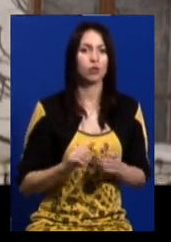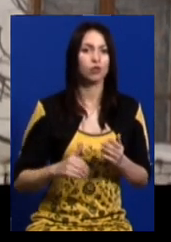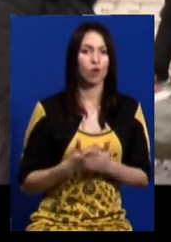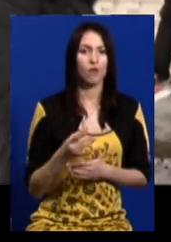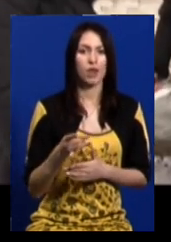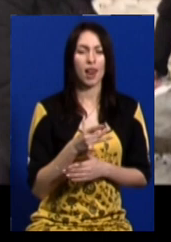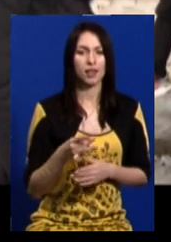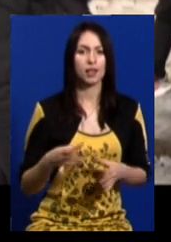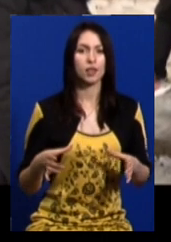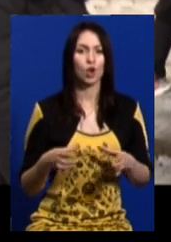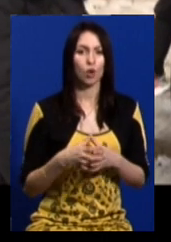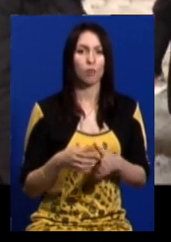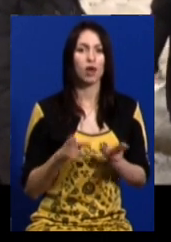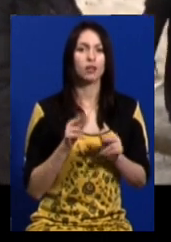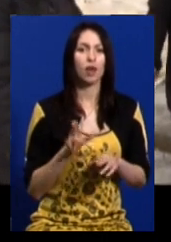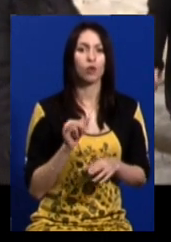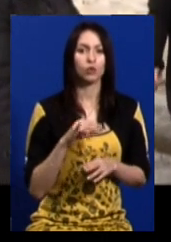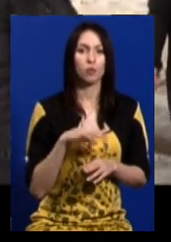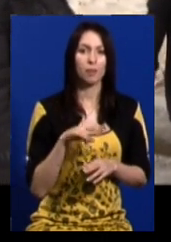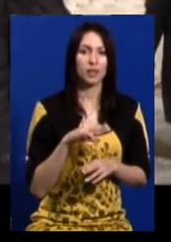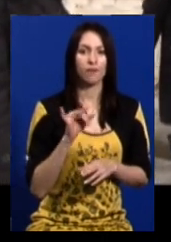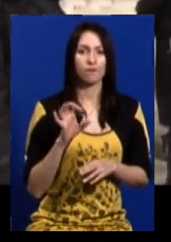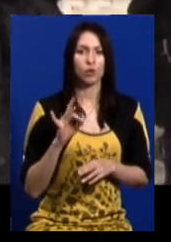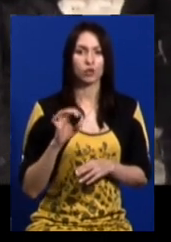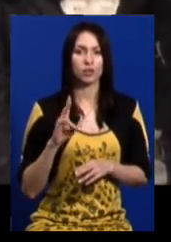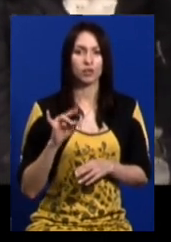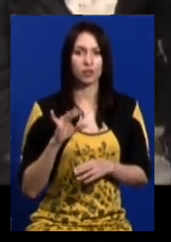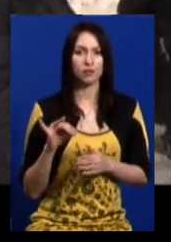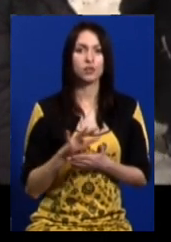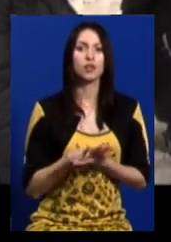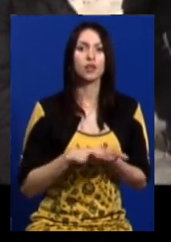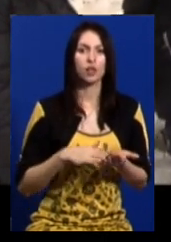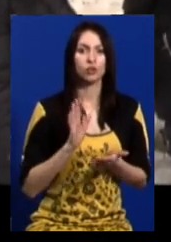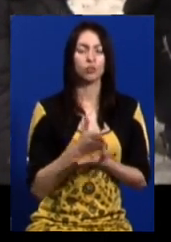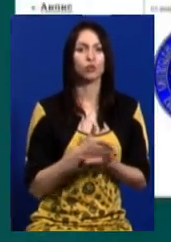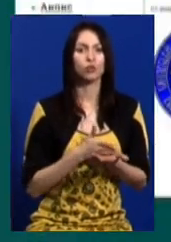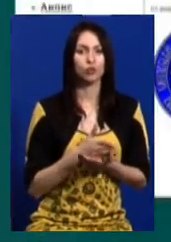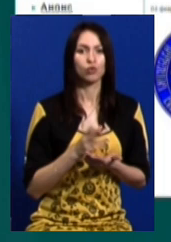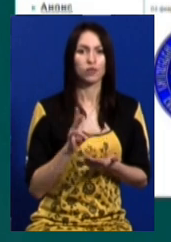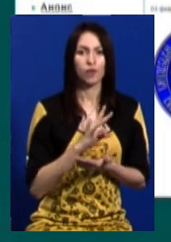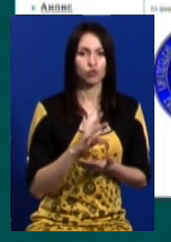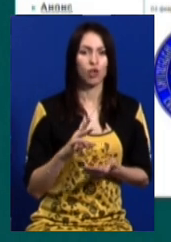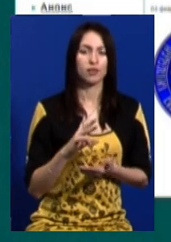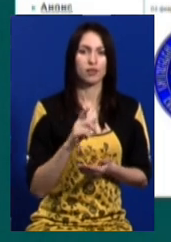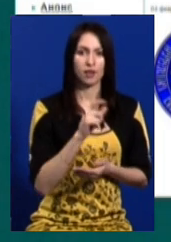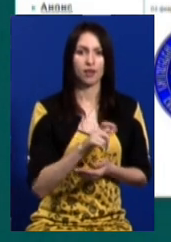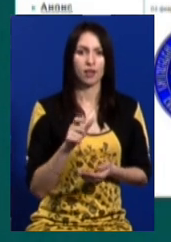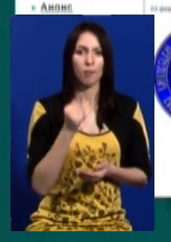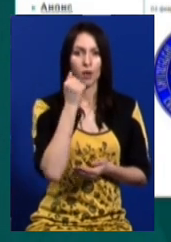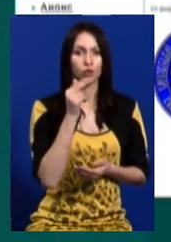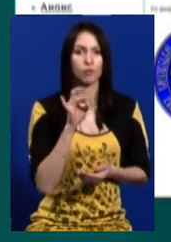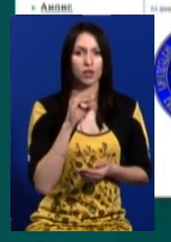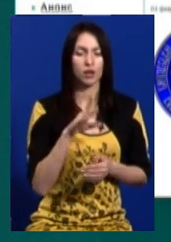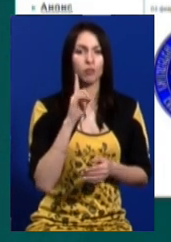релігійних громад. Яким чином у Дмитрівці та Воскресенівці далі будуть служити священники Московського патріархату, у єпархії нині вирішують.